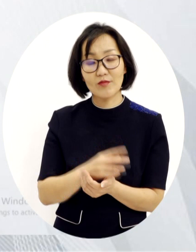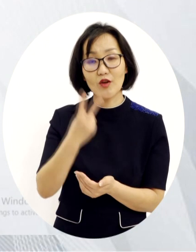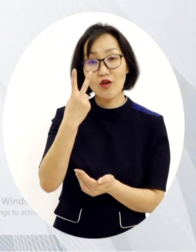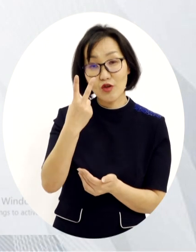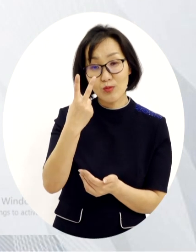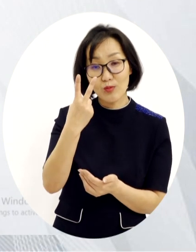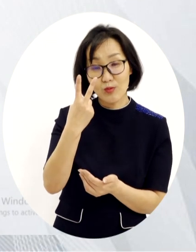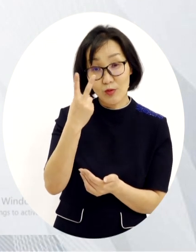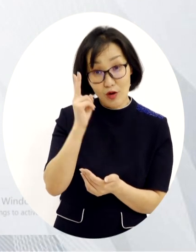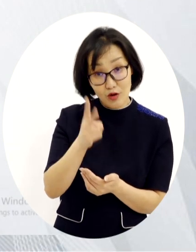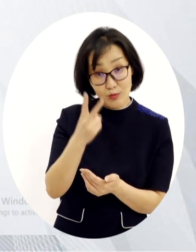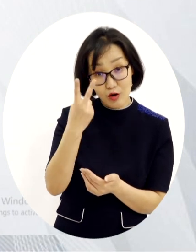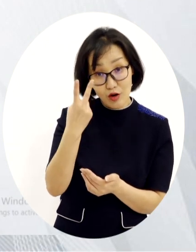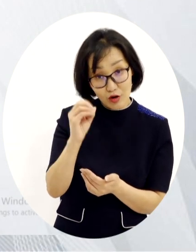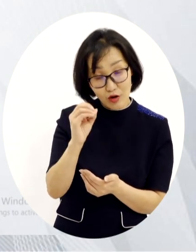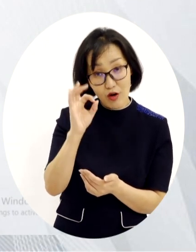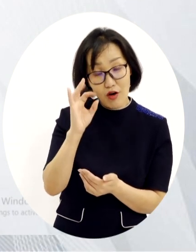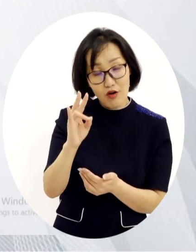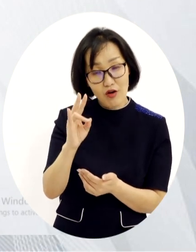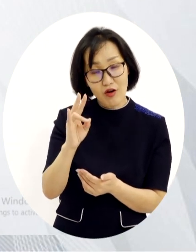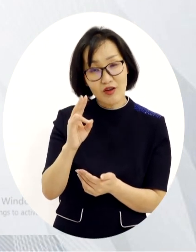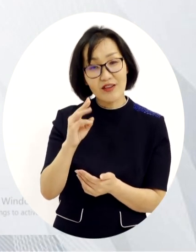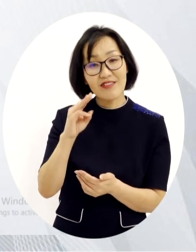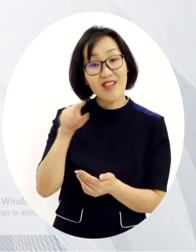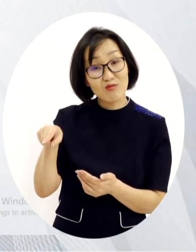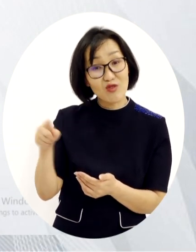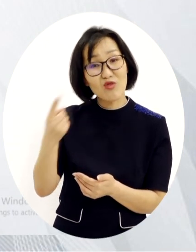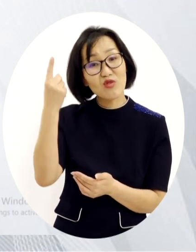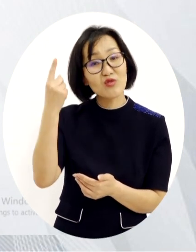За 2020 онд тэлмэнгийн өндөр хэд болсон бэлээ?